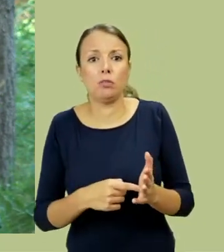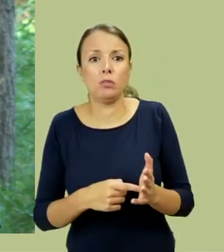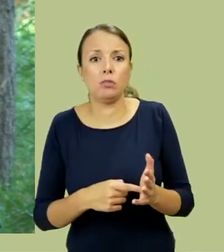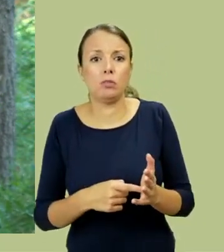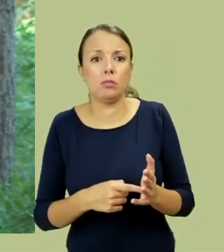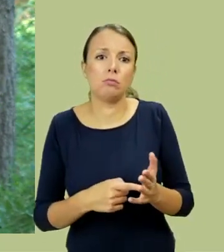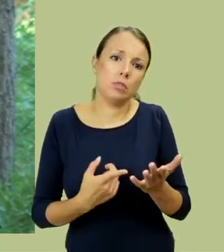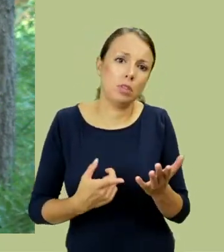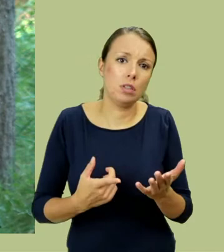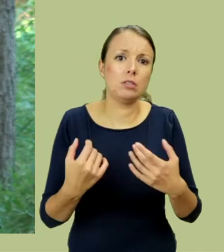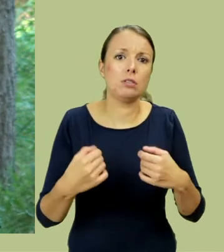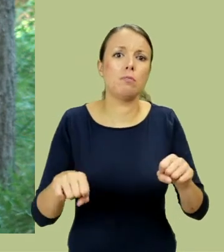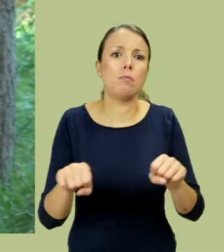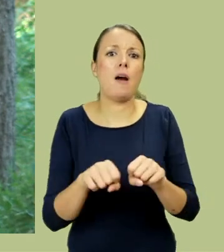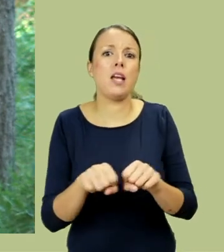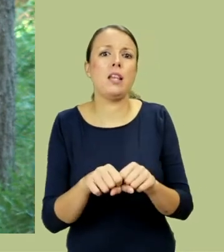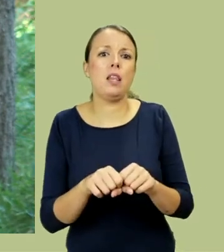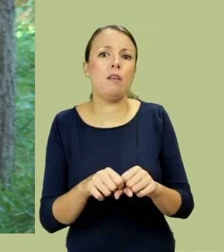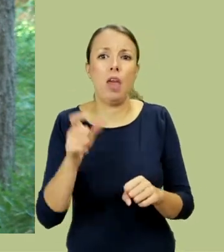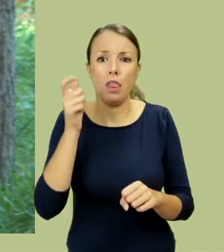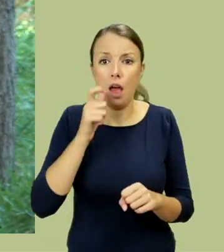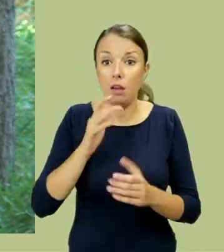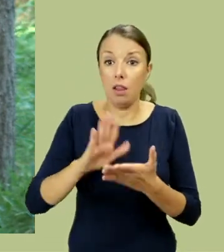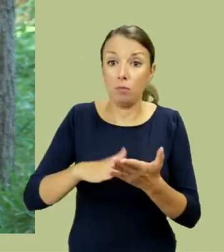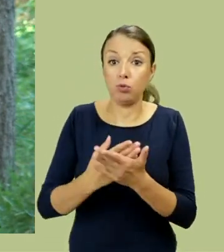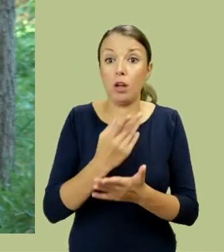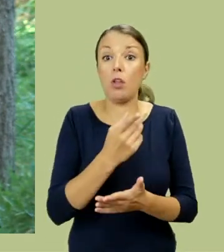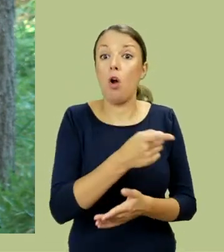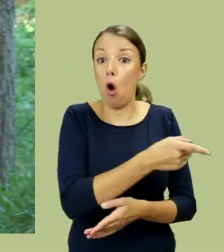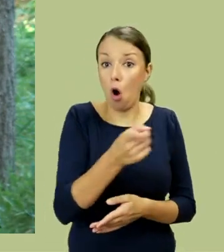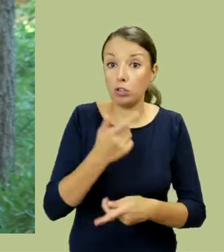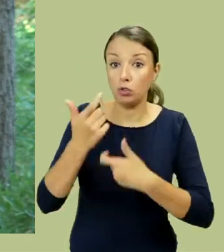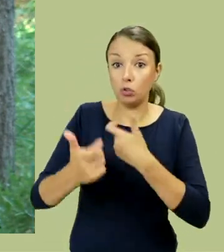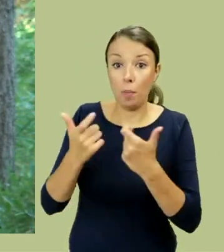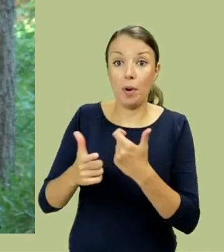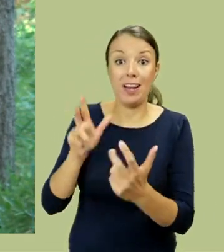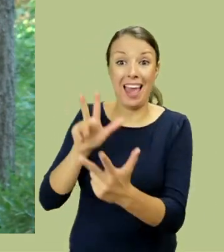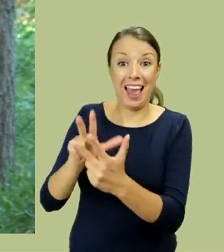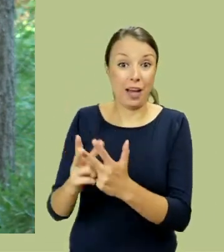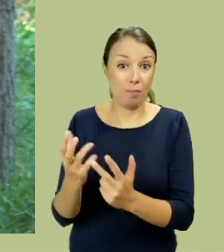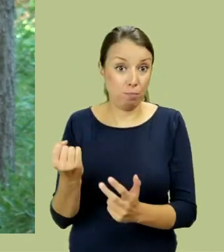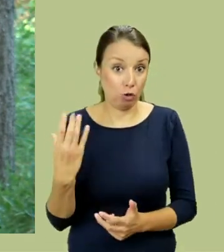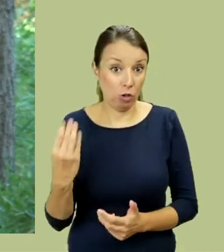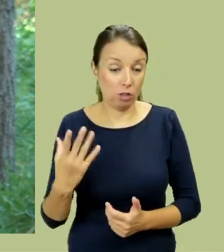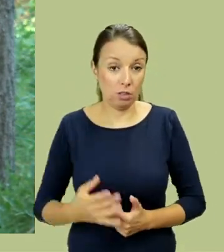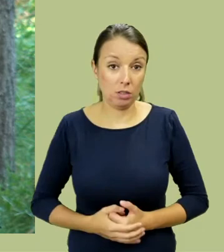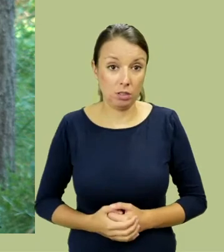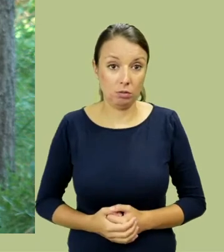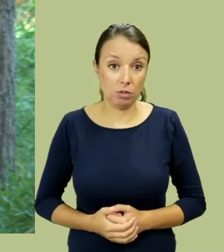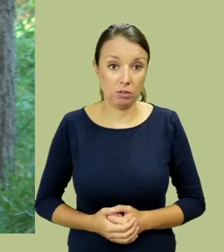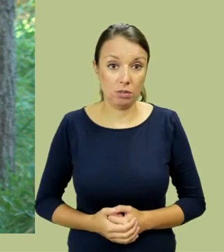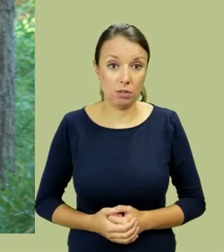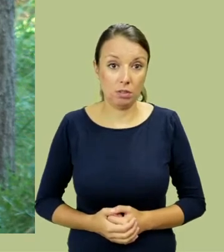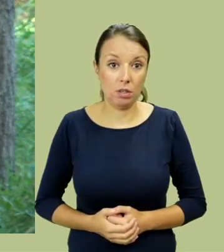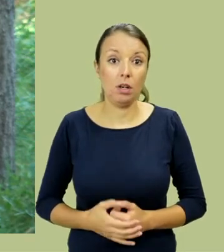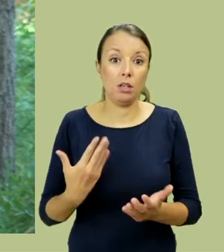należy właśnie napad na pociąg w Bezdanach, bo polscy konspiratorzy, budując tę